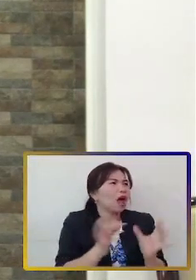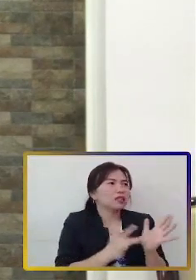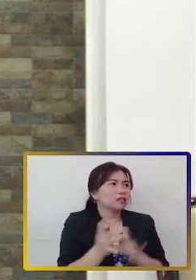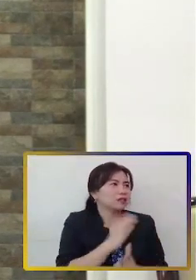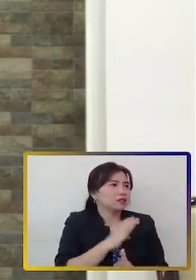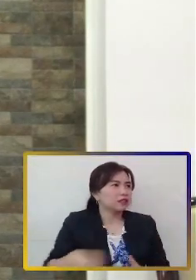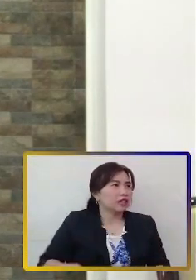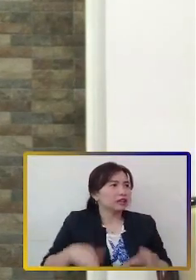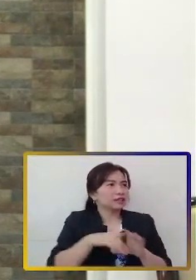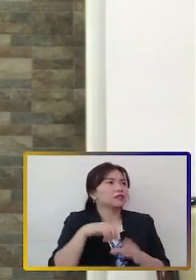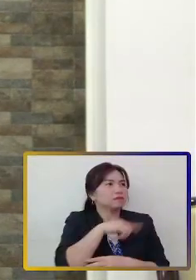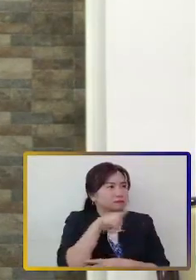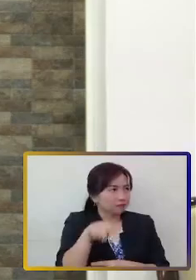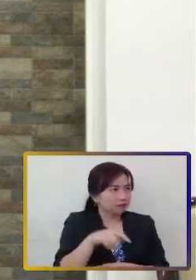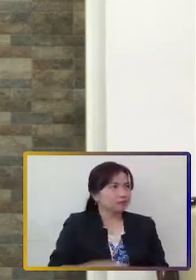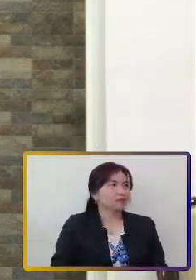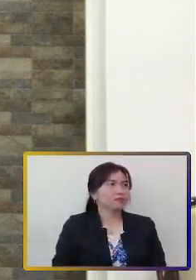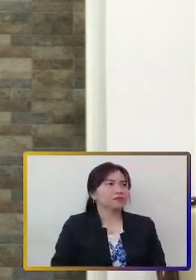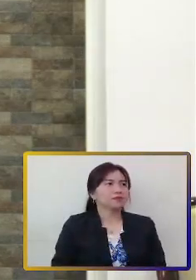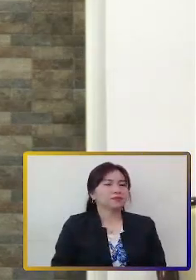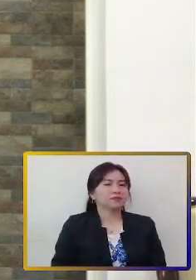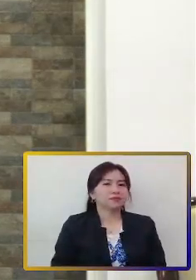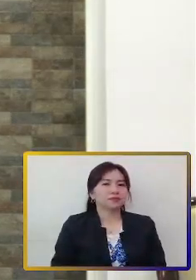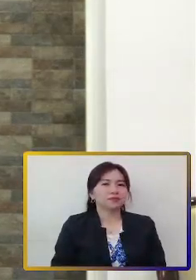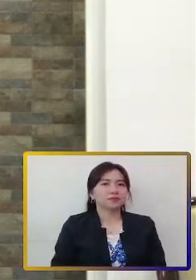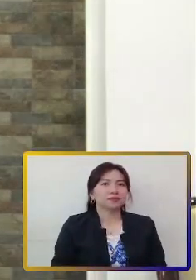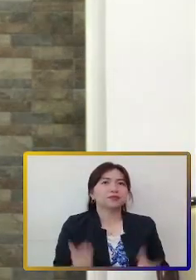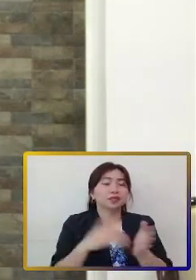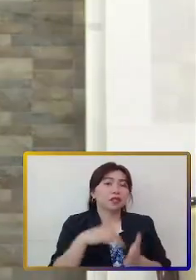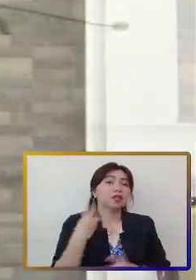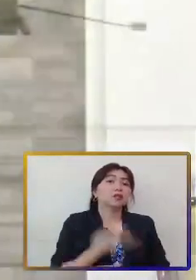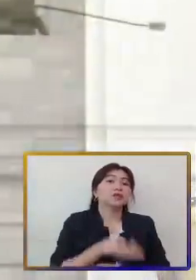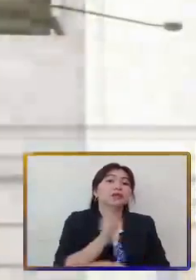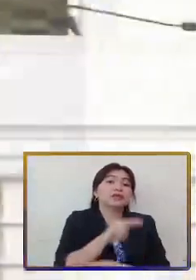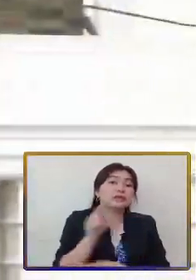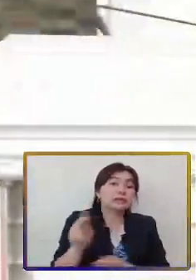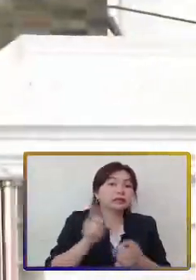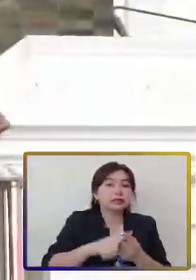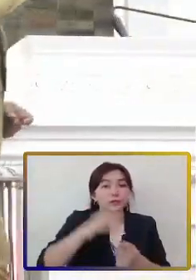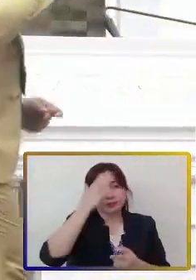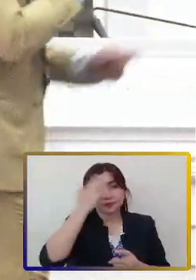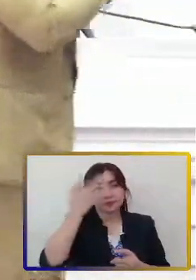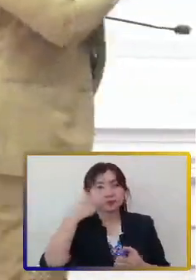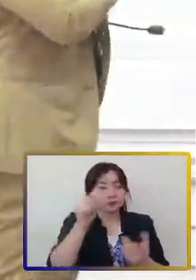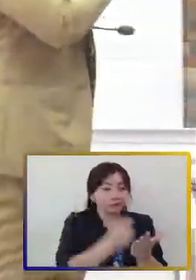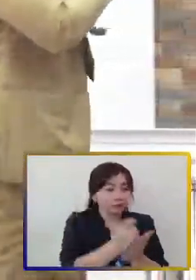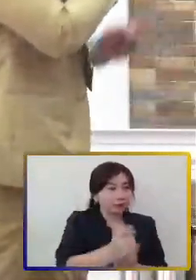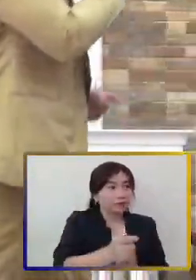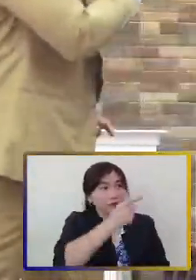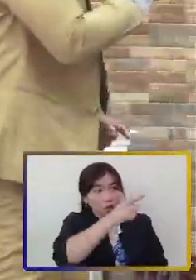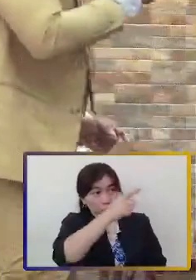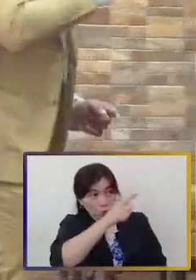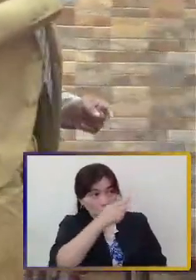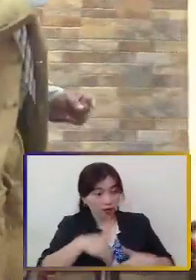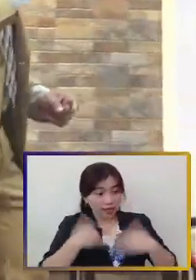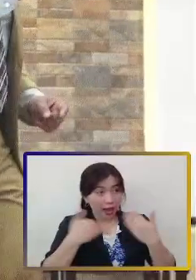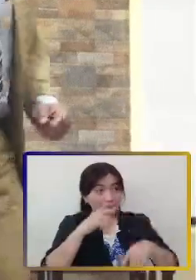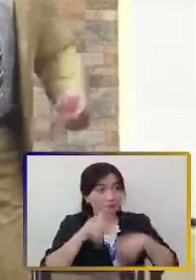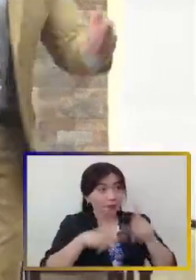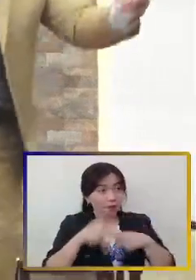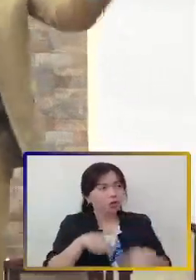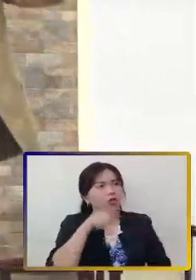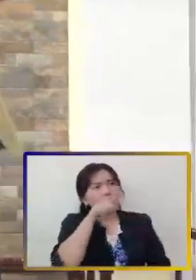katotohanan kaya ko sinasabi ito mga kapatid we have to acknowledge the truth young people you have to acknowledge the